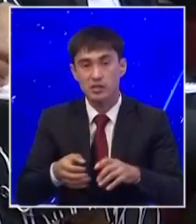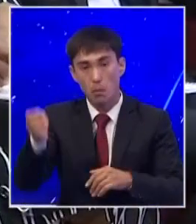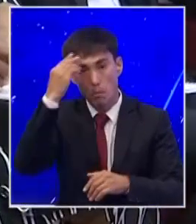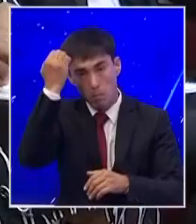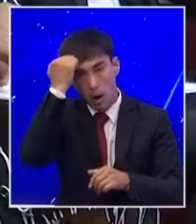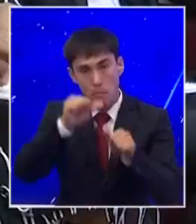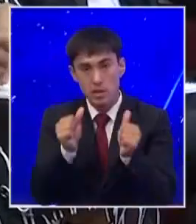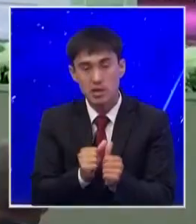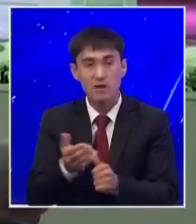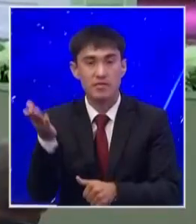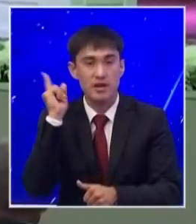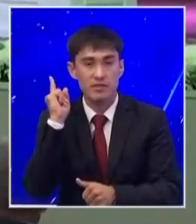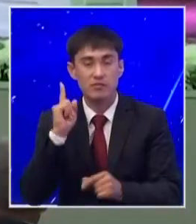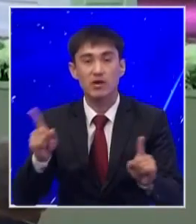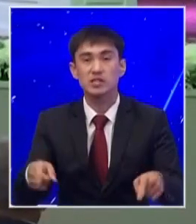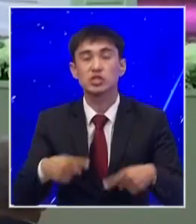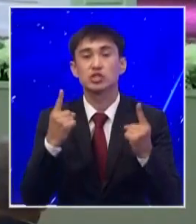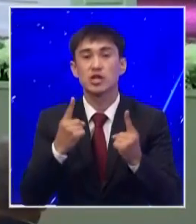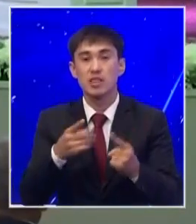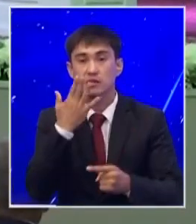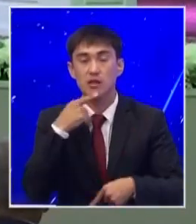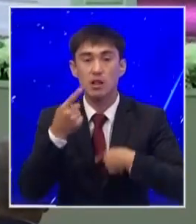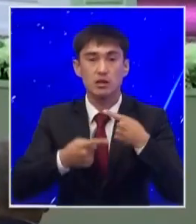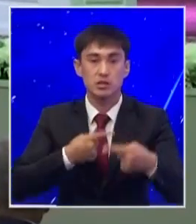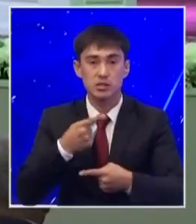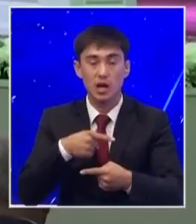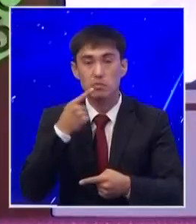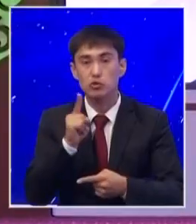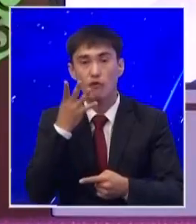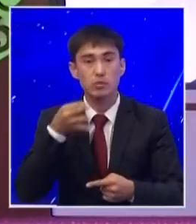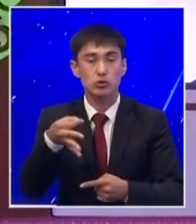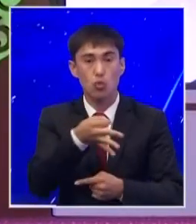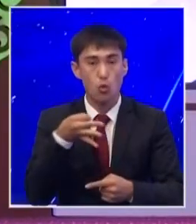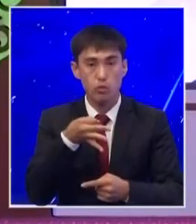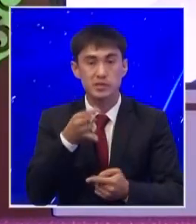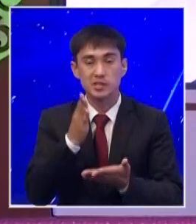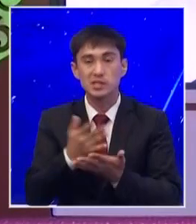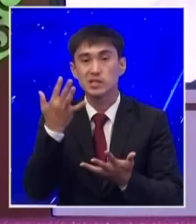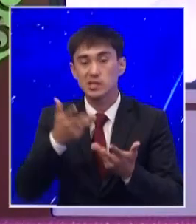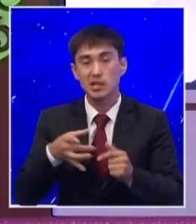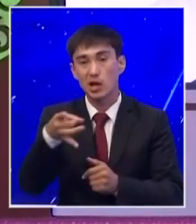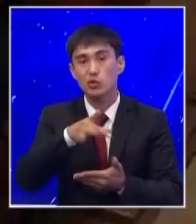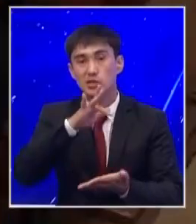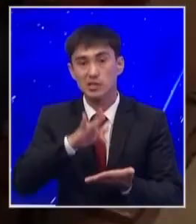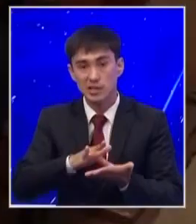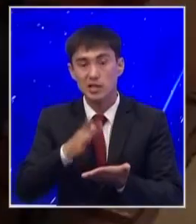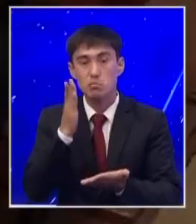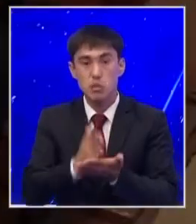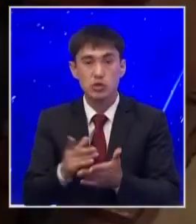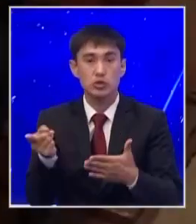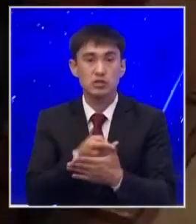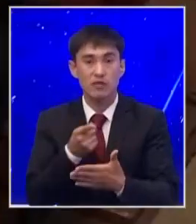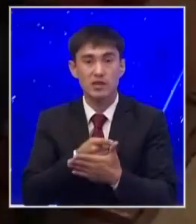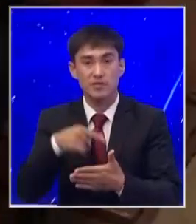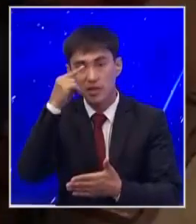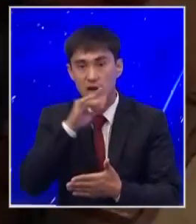памятников древности, возрождении национальных традиций. Отметим, в Алматинской области есть несколько районных центров, имеющих название не